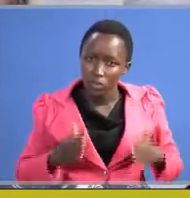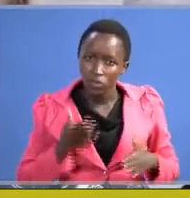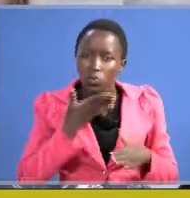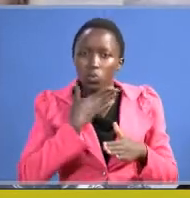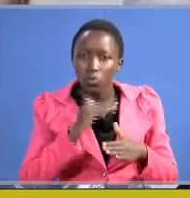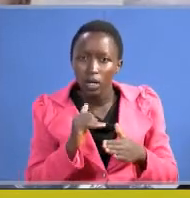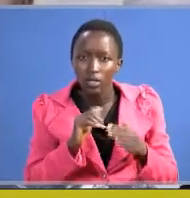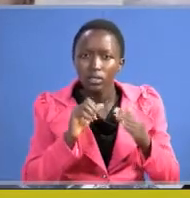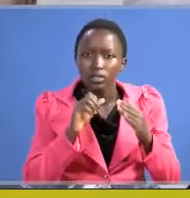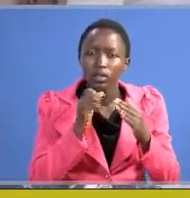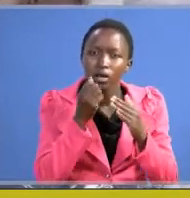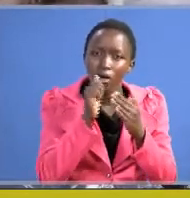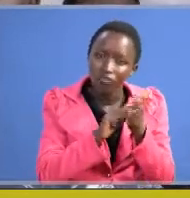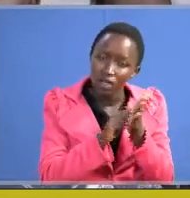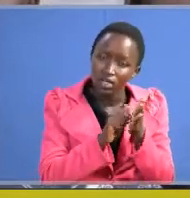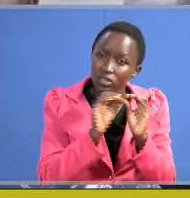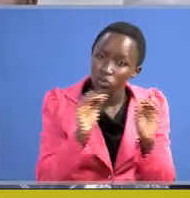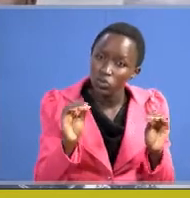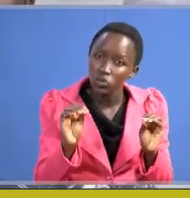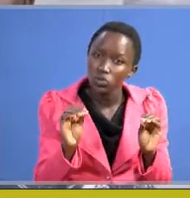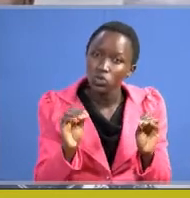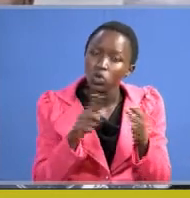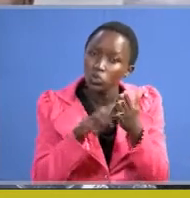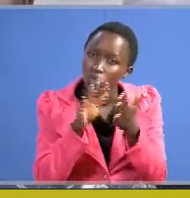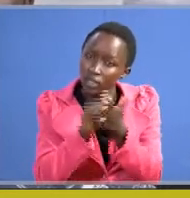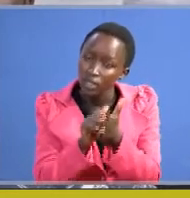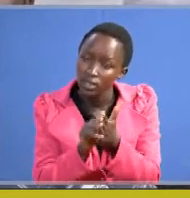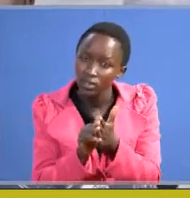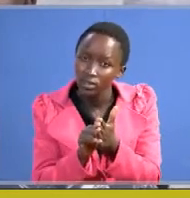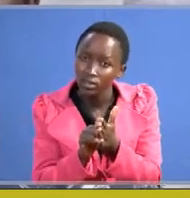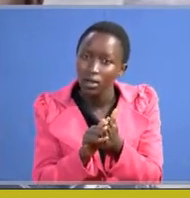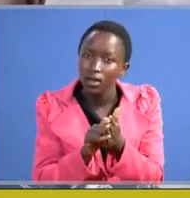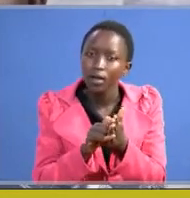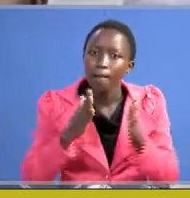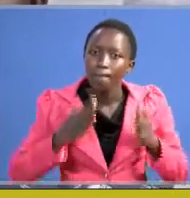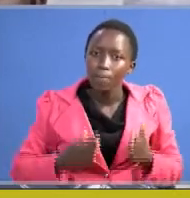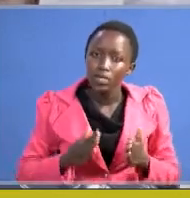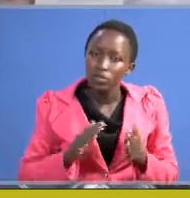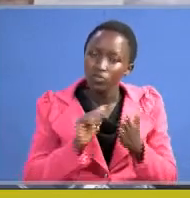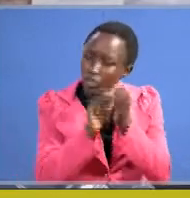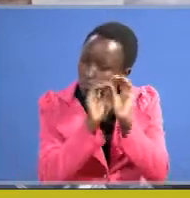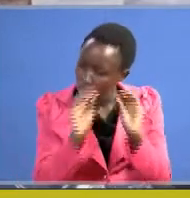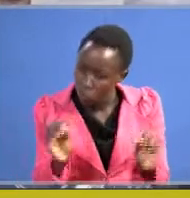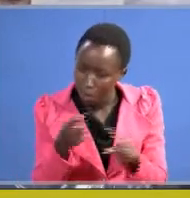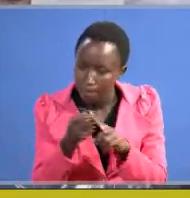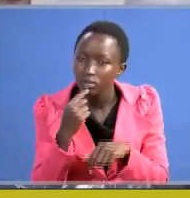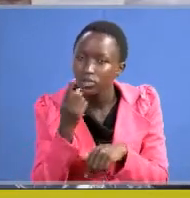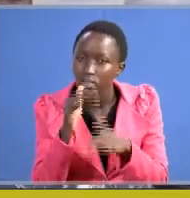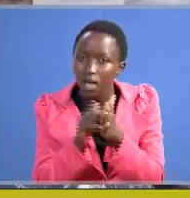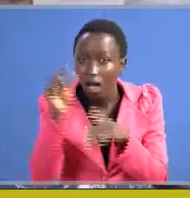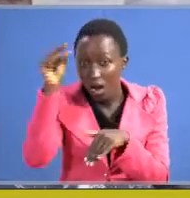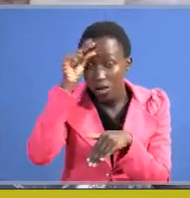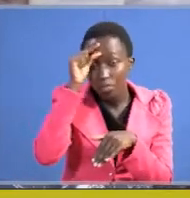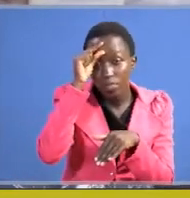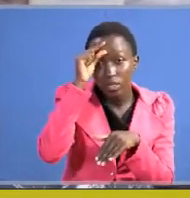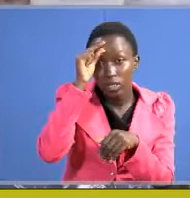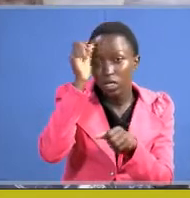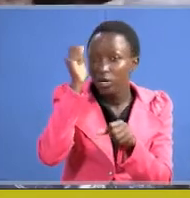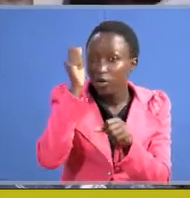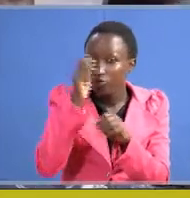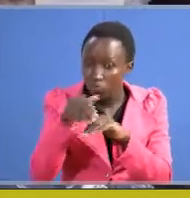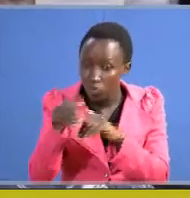Mheshimiwa Jaguar amefafanua ya kwamba hajasema kuna mtu ati mtu fulani apigwe. Tunasema serikali ichukue hatua.